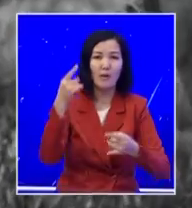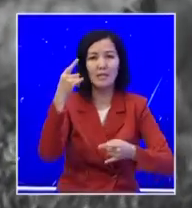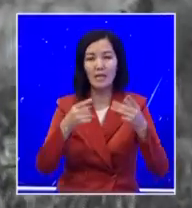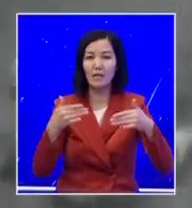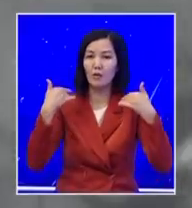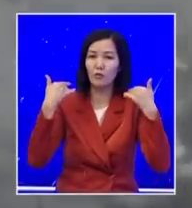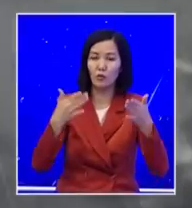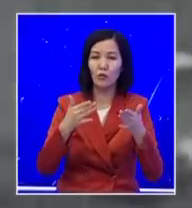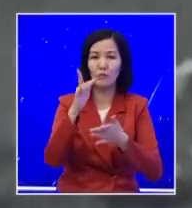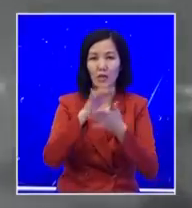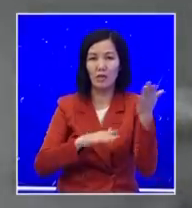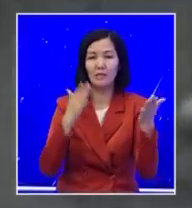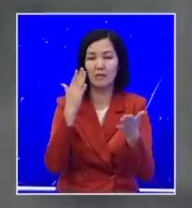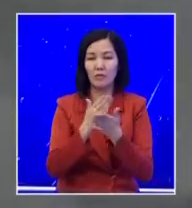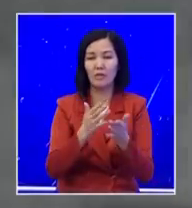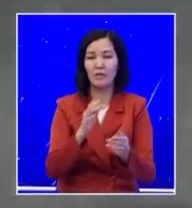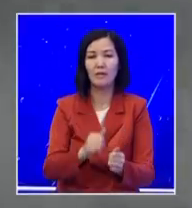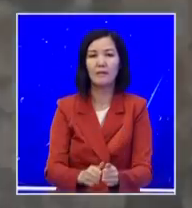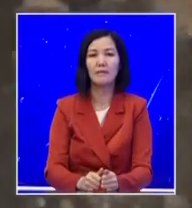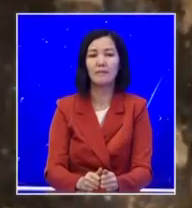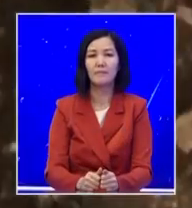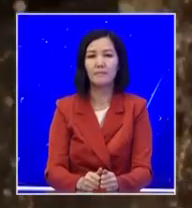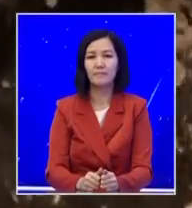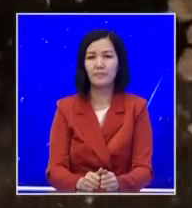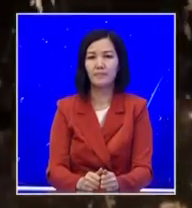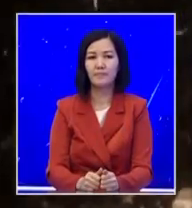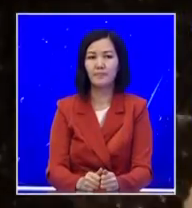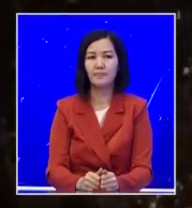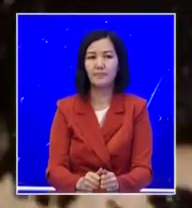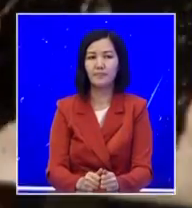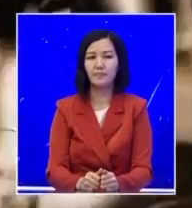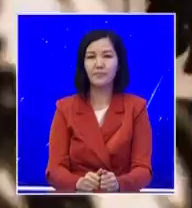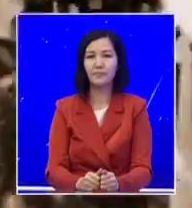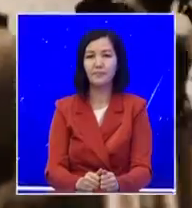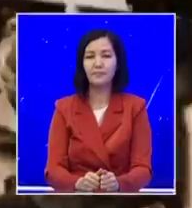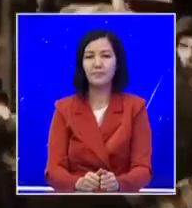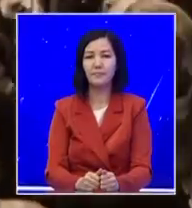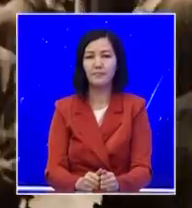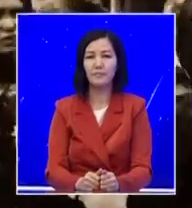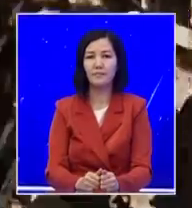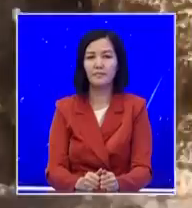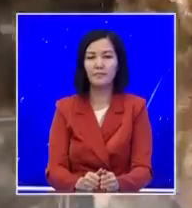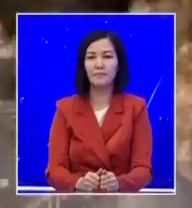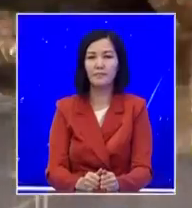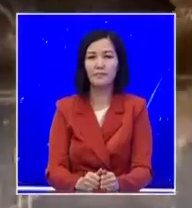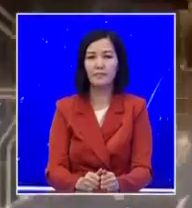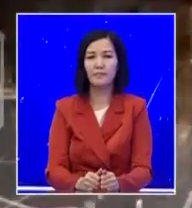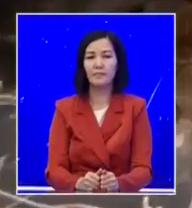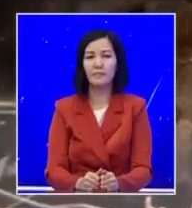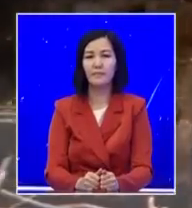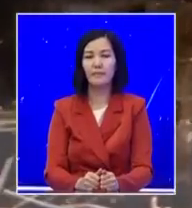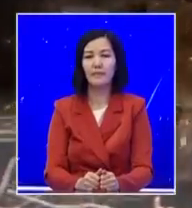деректі фильмдерді көрермен назарына ұсынып келеді. Кәмшат Мұхамеджан, Абылай Құттықбай, жетісу